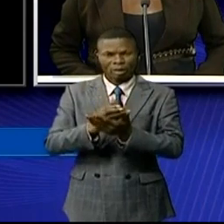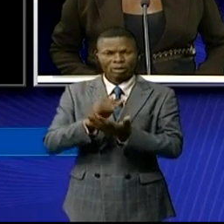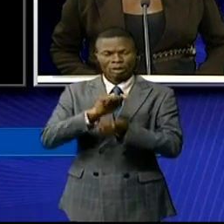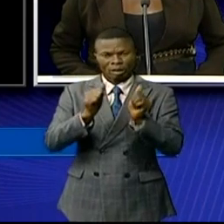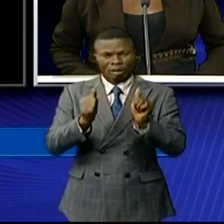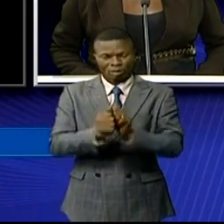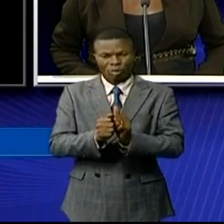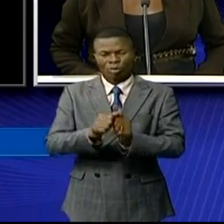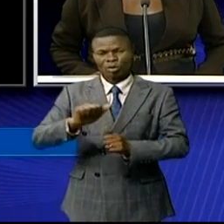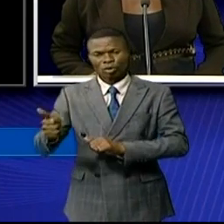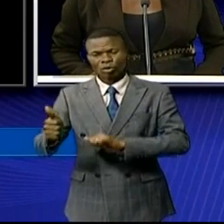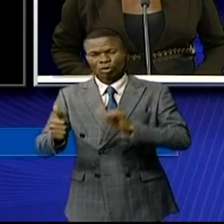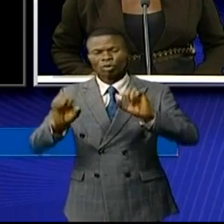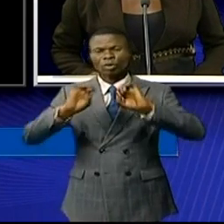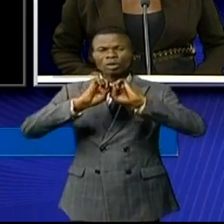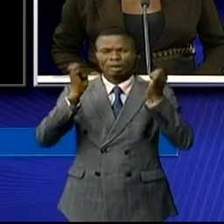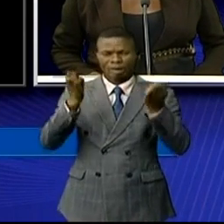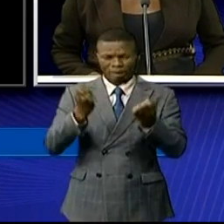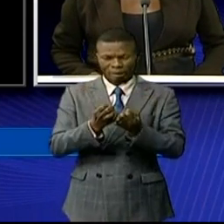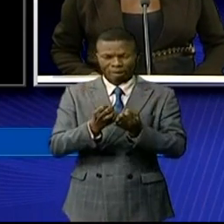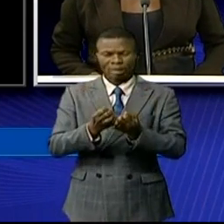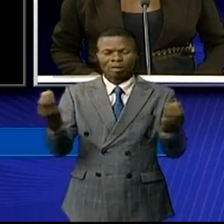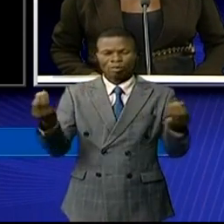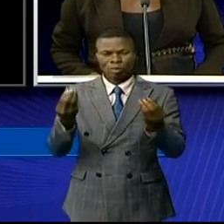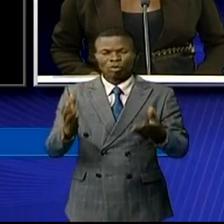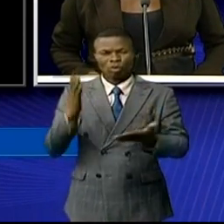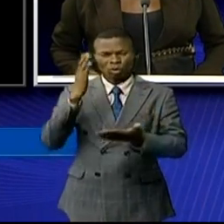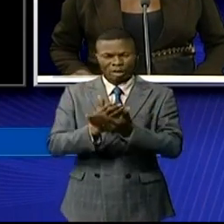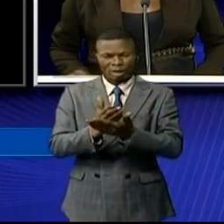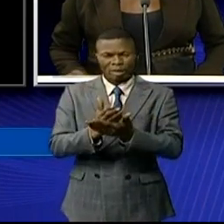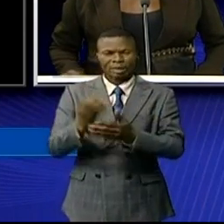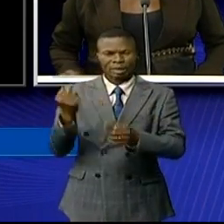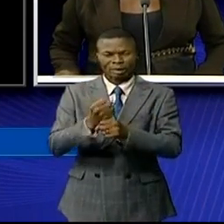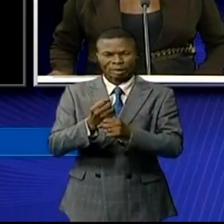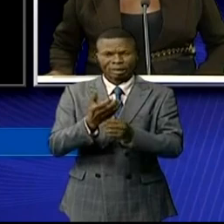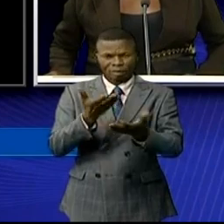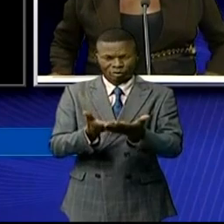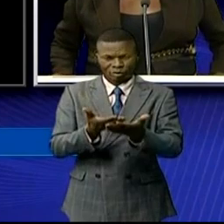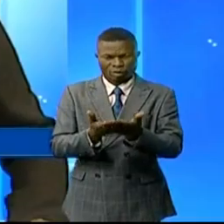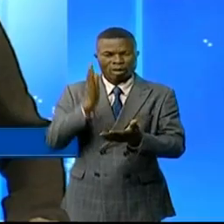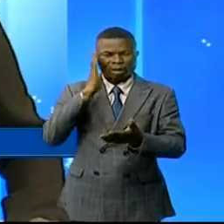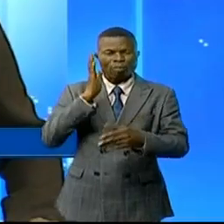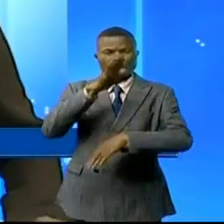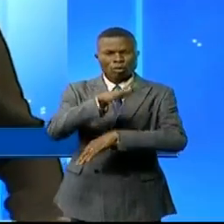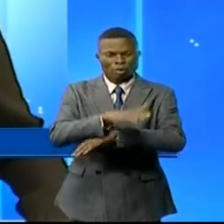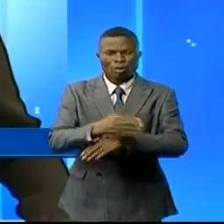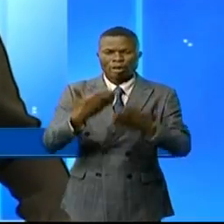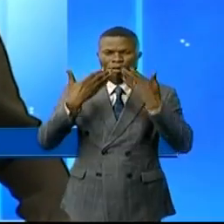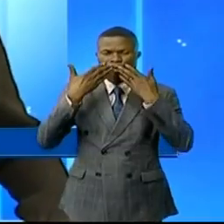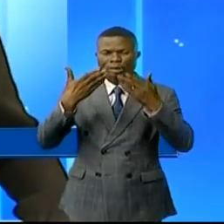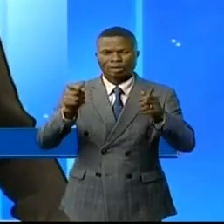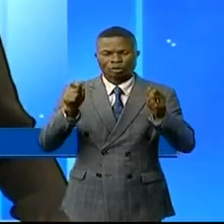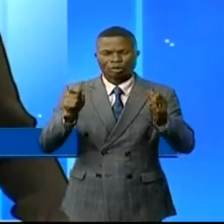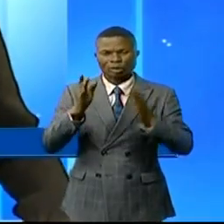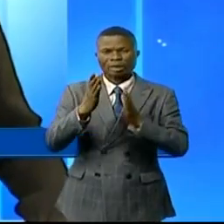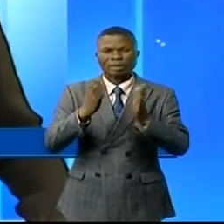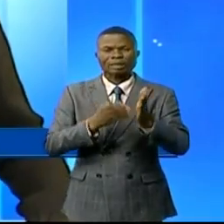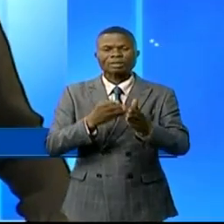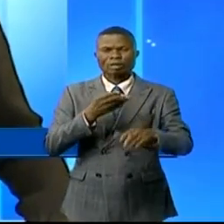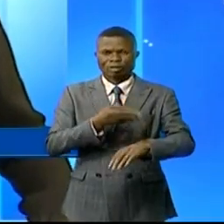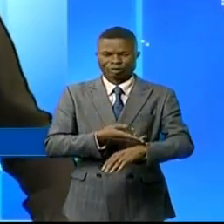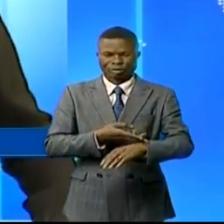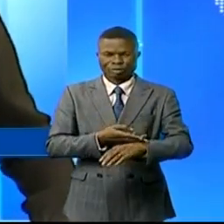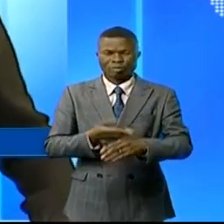concurrence d'OAL, base de cette fermeture dans cette partie du pays. Bonsoir et bienvenue dans ce journal.